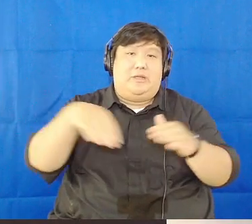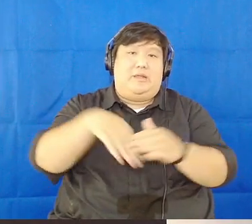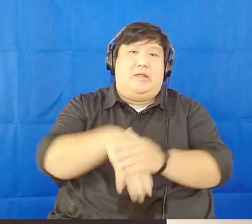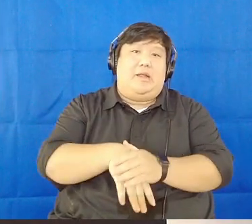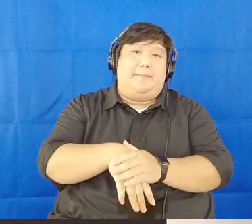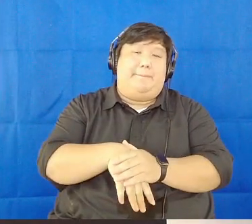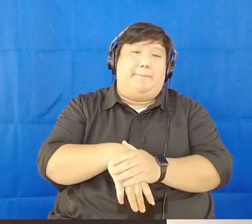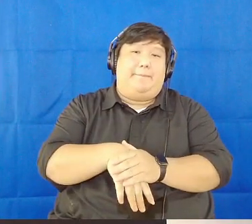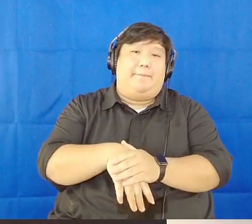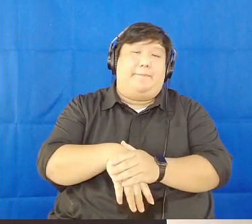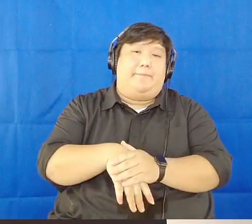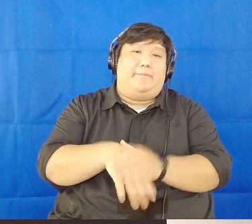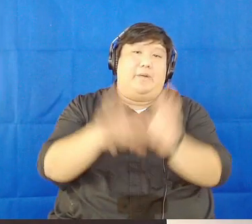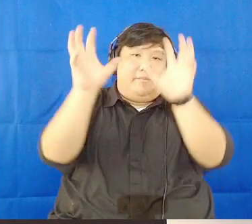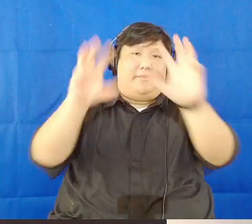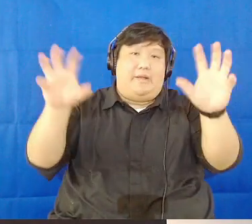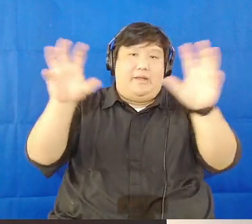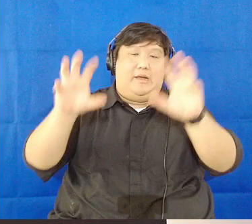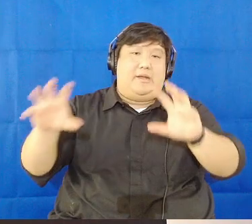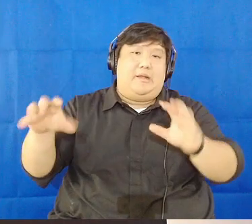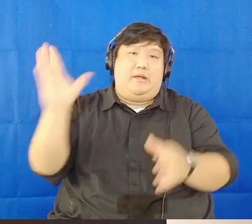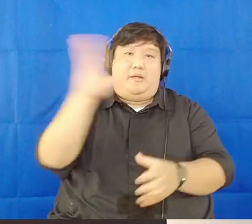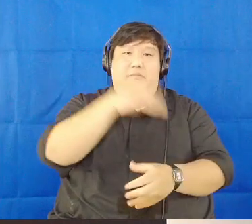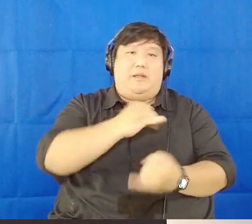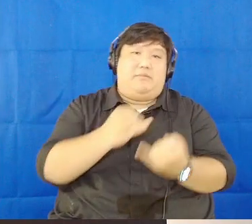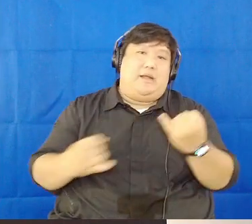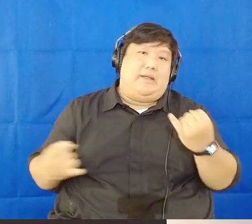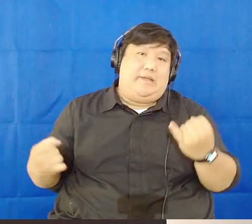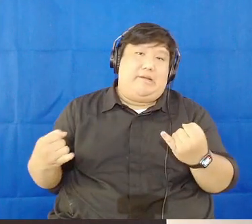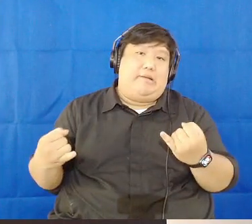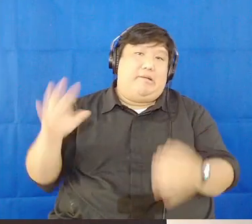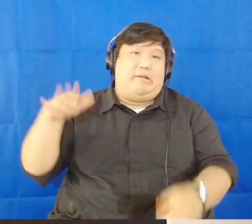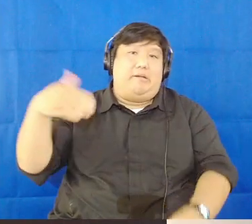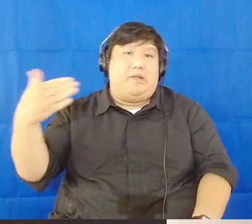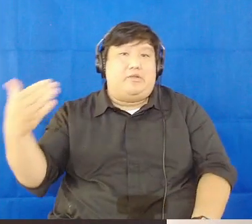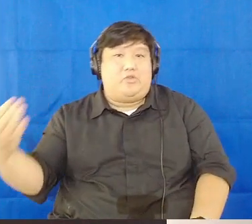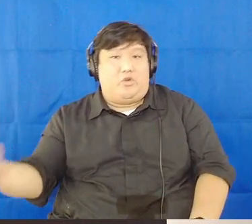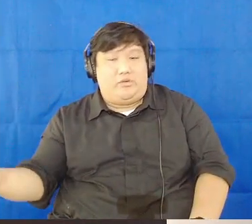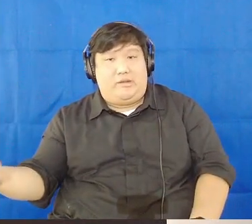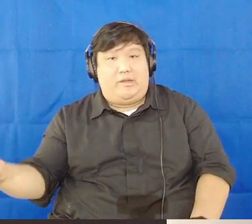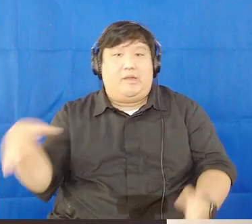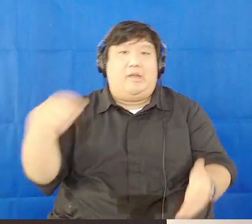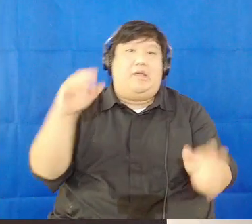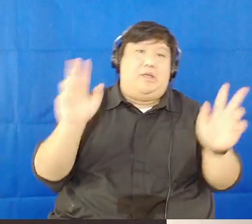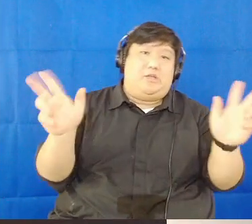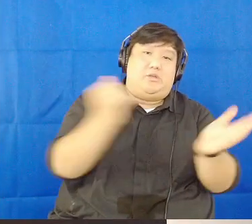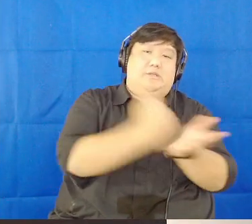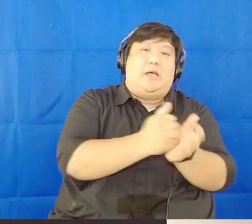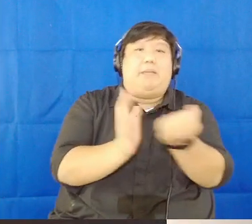perjamuan malam terakhir sungguh mengetahui bahwa Yesus besoknya itu akan disalib. Dan di salib